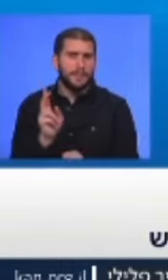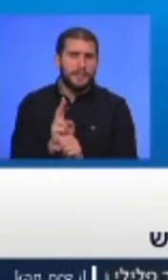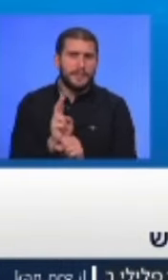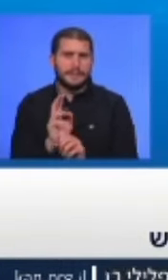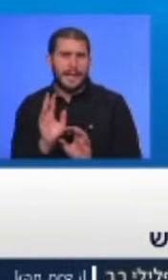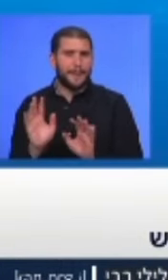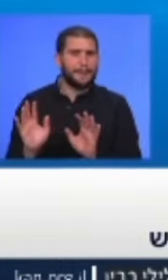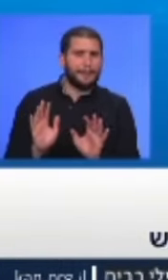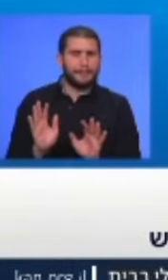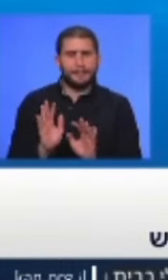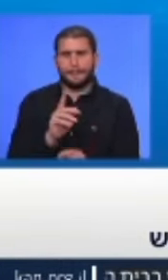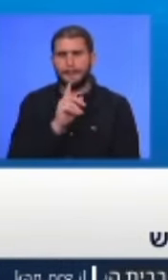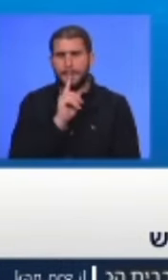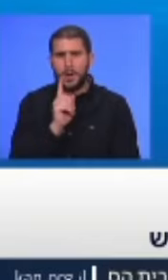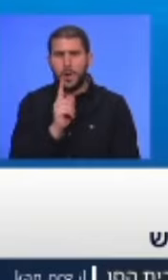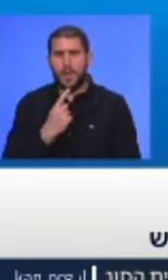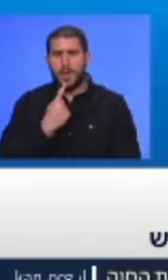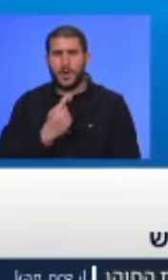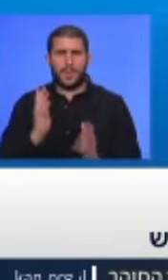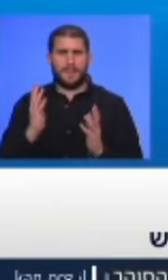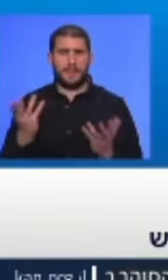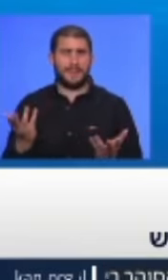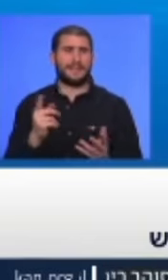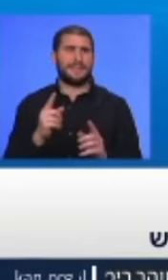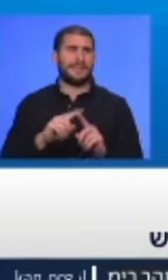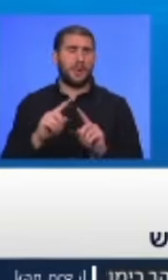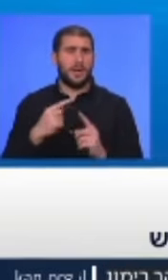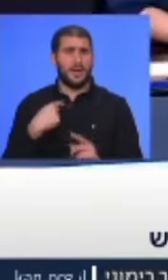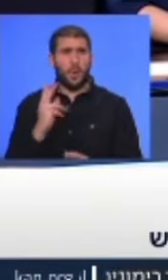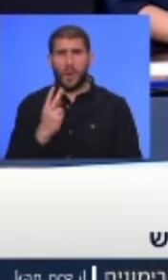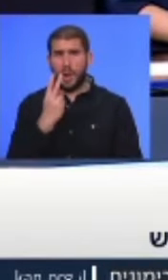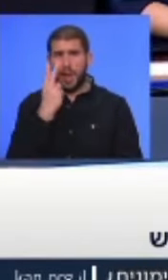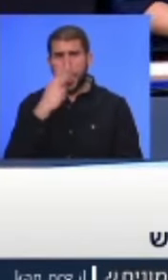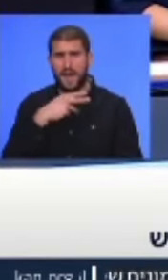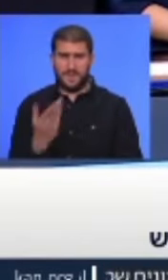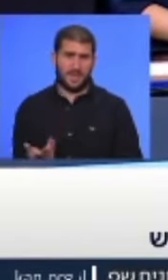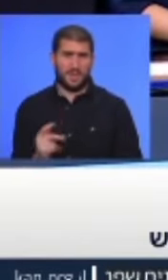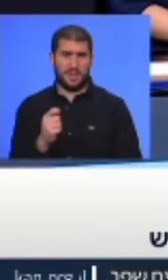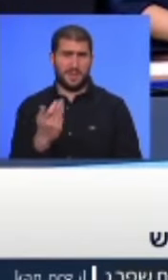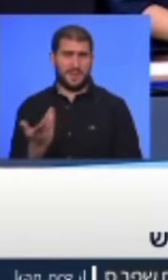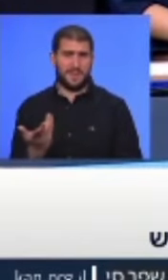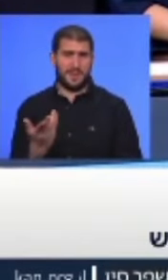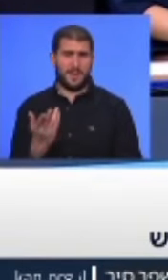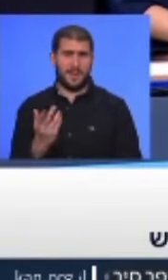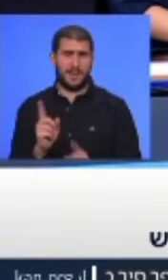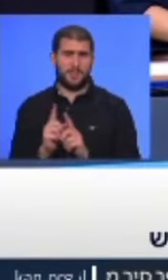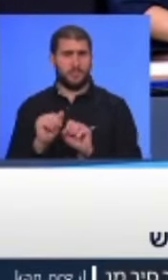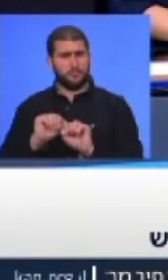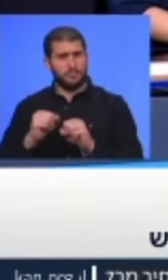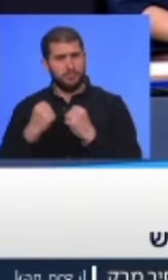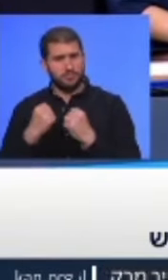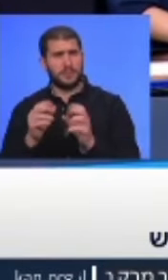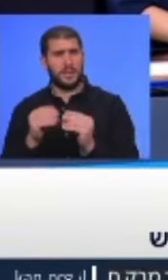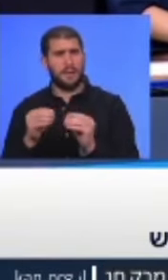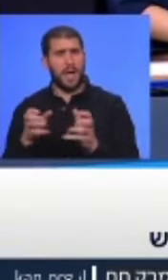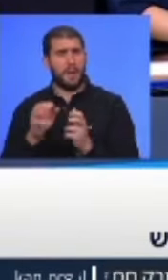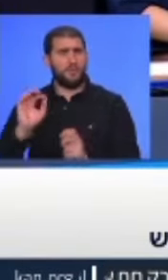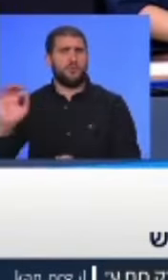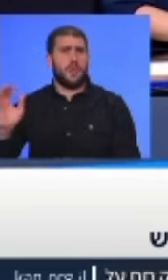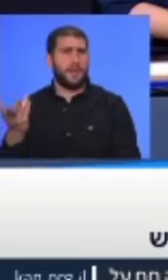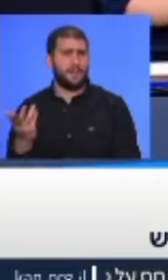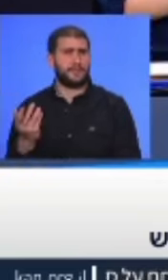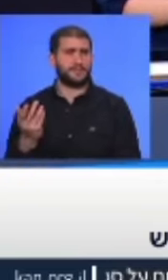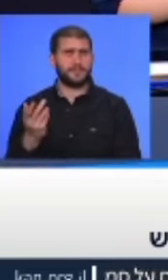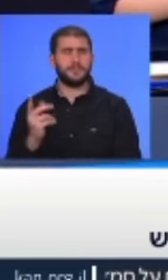הזה מלהתבטא. זה מסוג אחר, זה אני יכולה להבין את הסולידריות עם העם שלהם וכו'. אבל אני יכולה להבין גם את